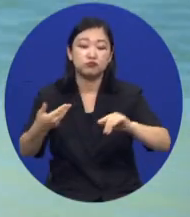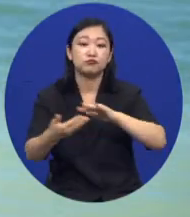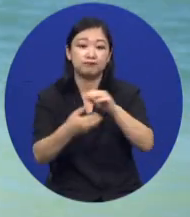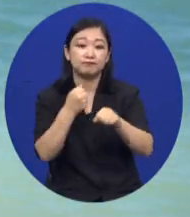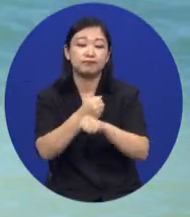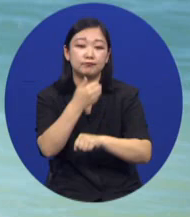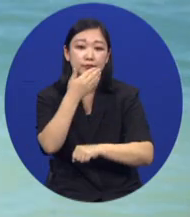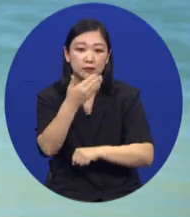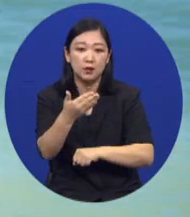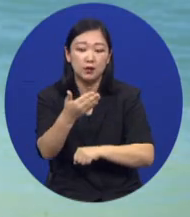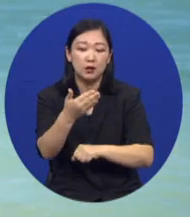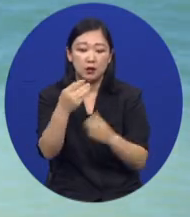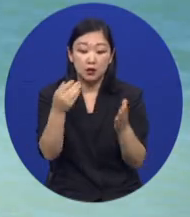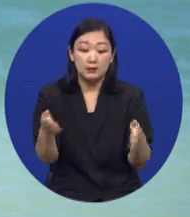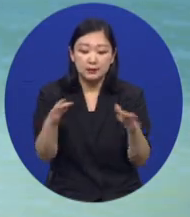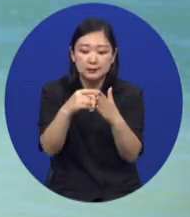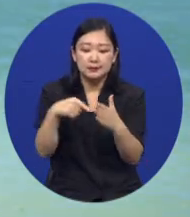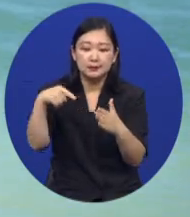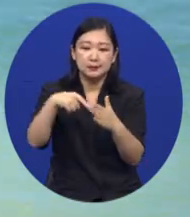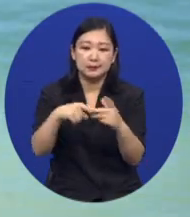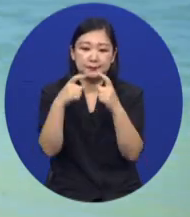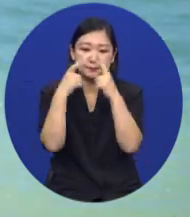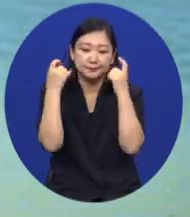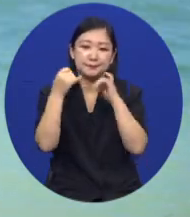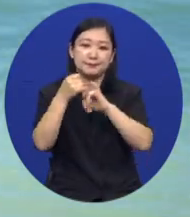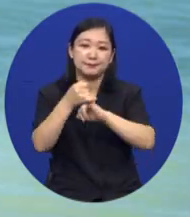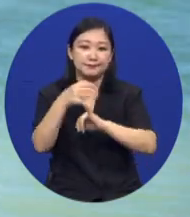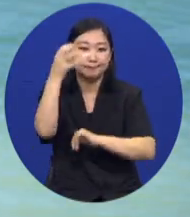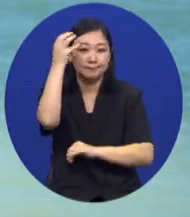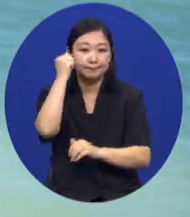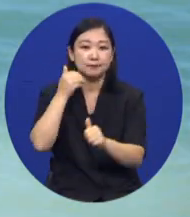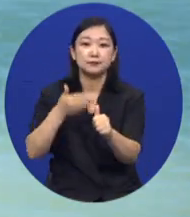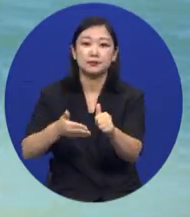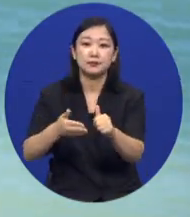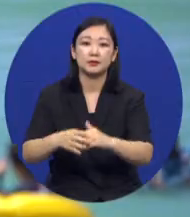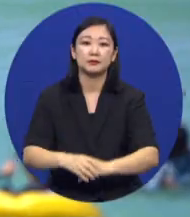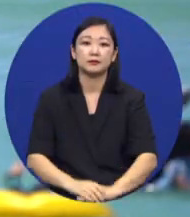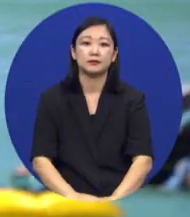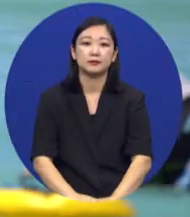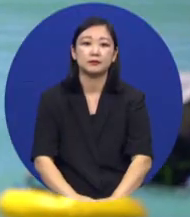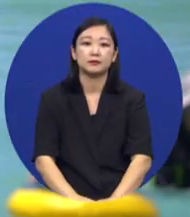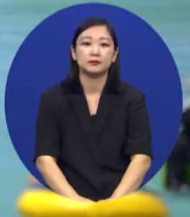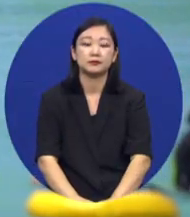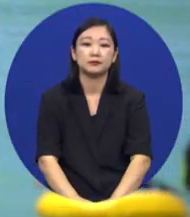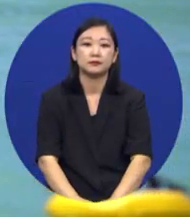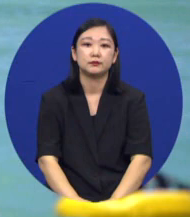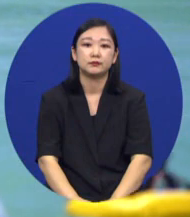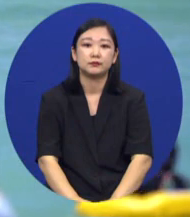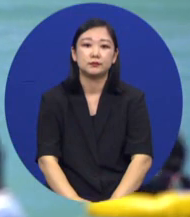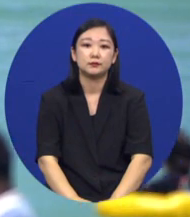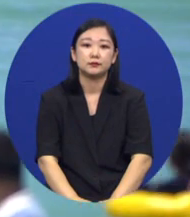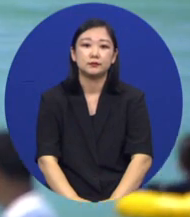있는데요. 단 실내에서는 마스크를 꼭 착용해야 한다는 점 기억해 주셔야겠습니다.